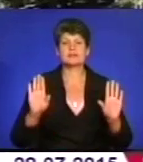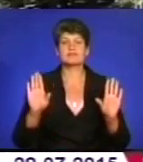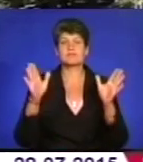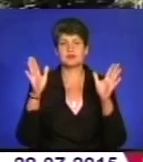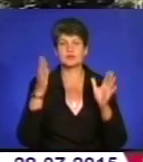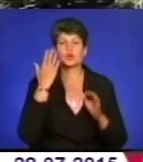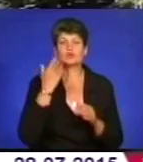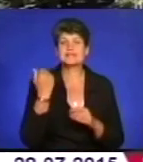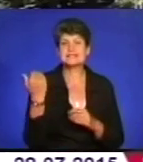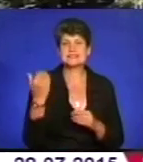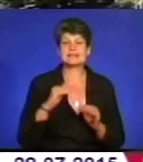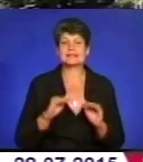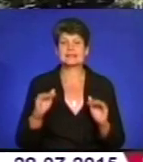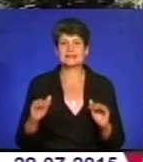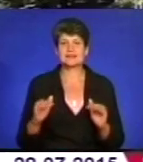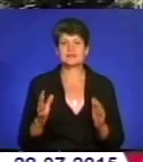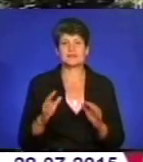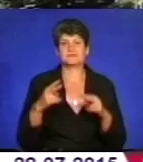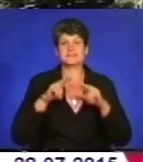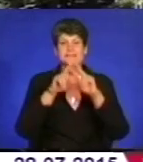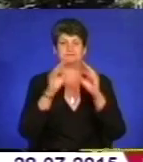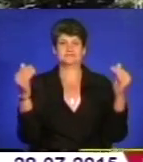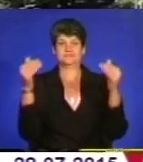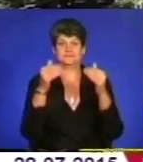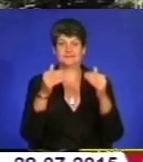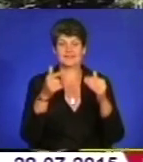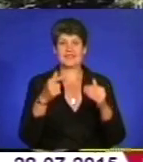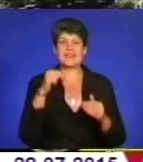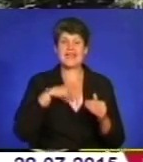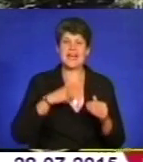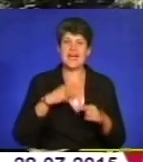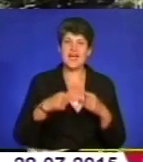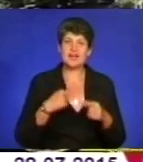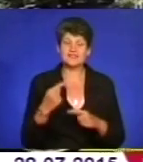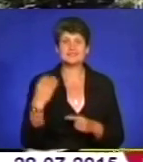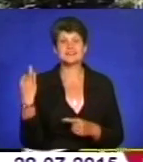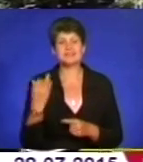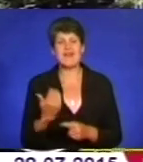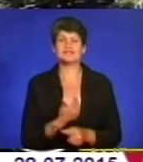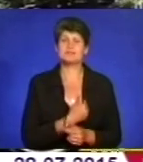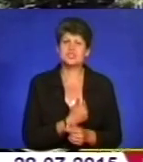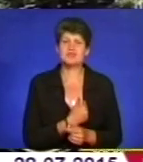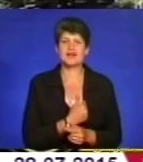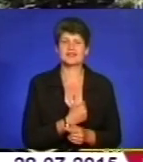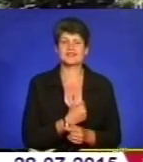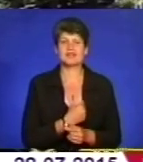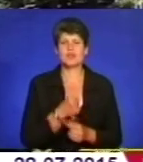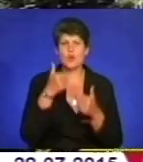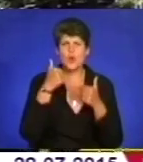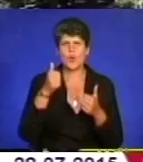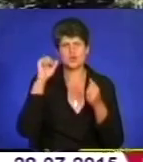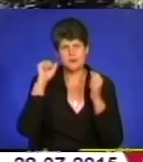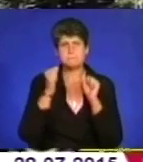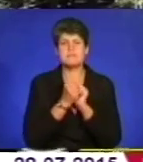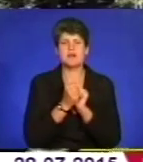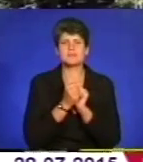коли цій дитині, як то кажуть, зійшлися всі зірки. І гени, і зацікавленість, і бажання, і хороша пам'ять. Те, що,